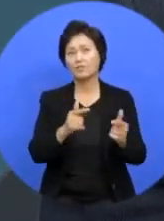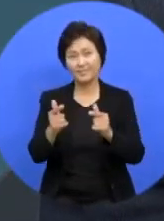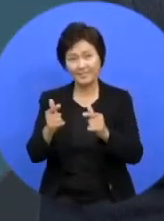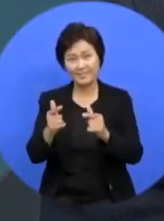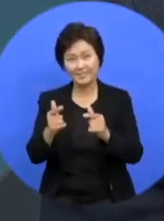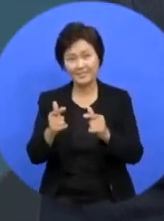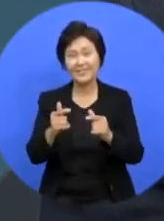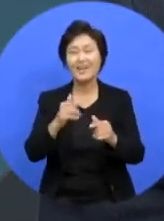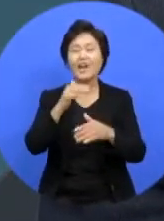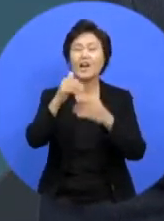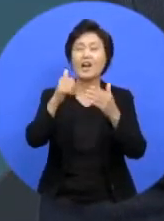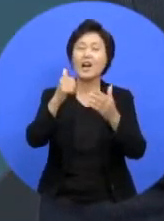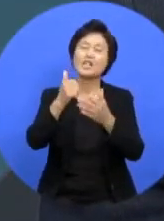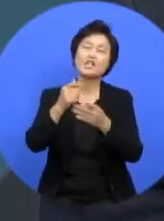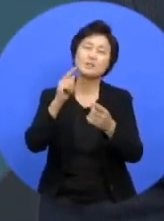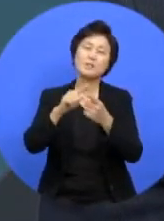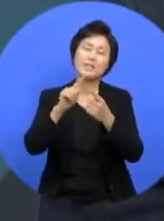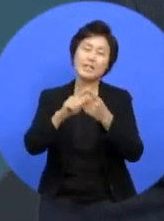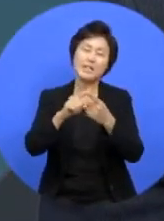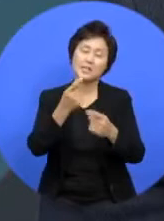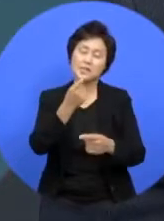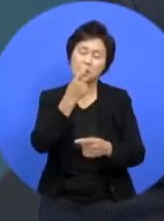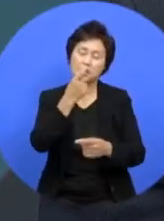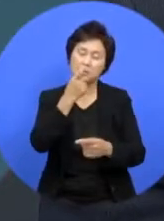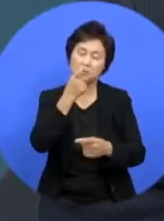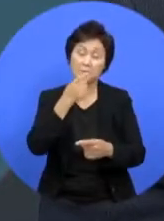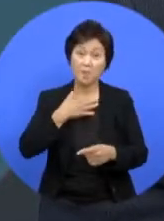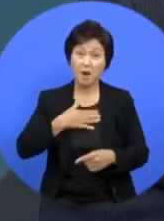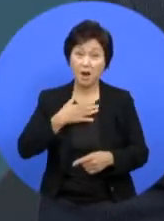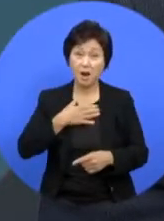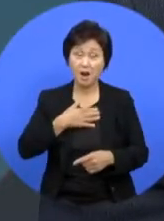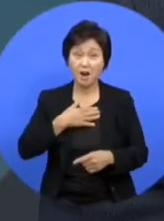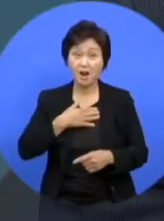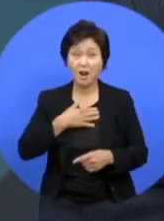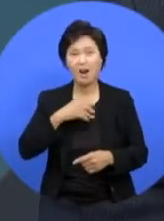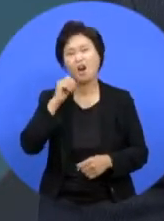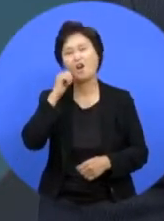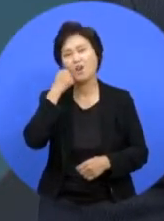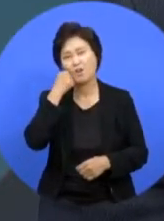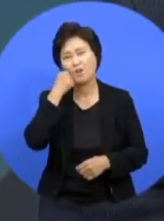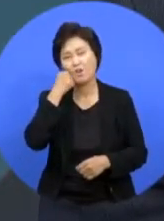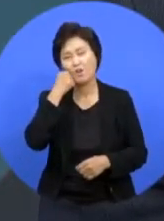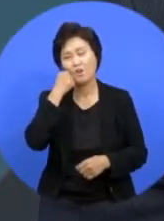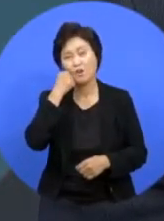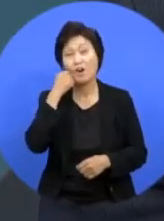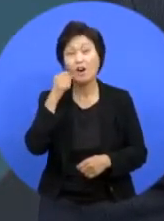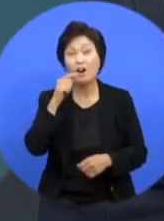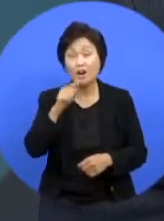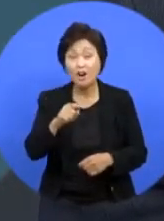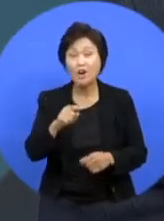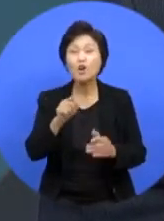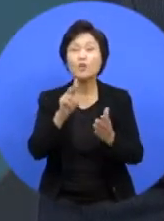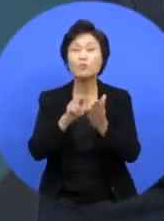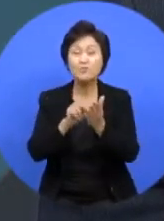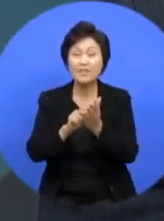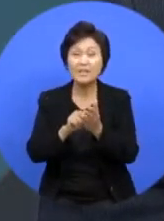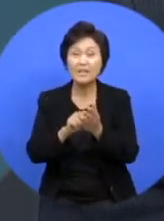알아가는 게 좀 부담스럽고 어려운 일일 수도 있는데 그런 부분에서 어떤 강요나 압박이 없기